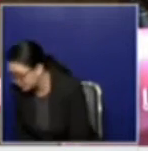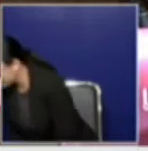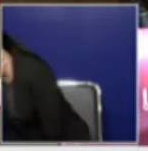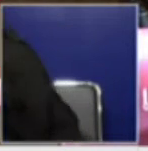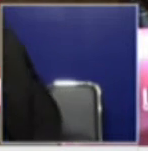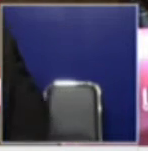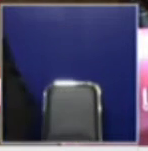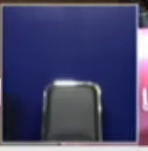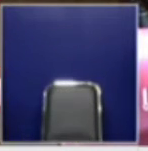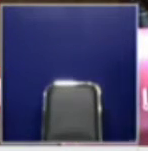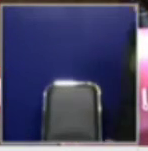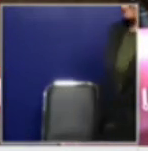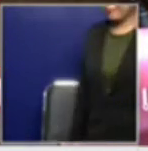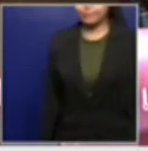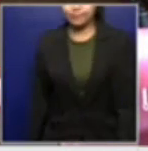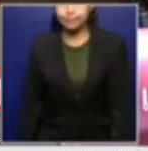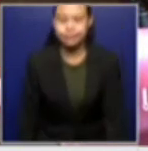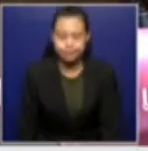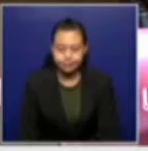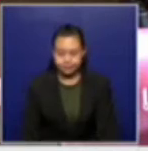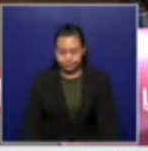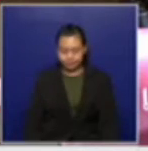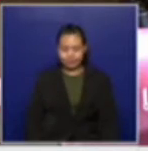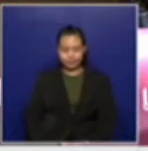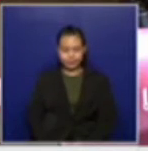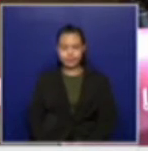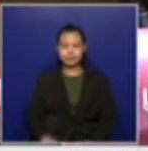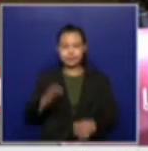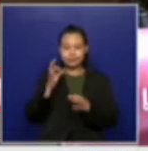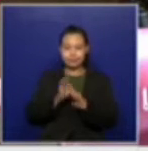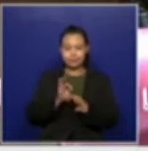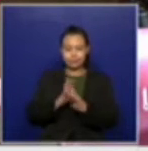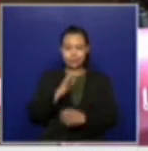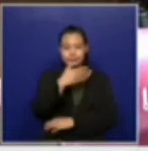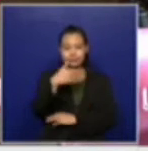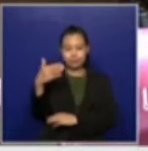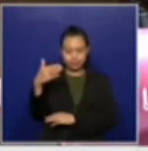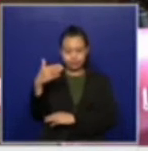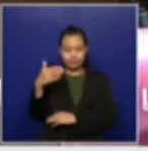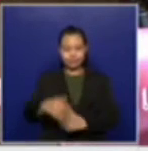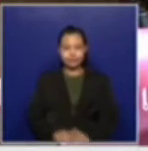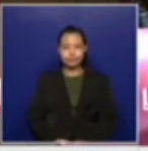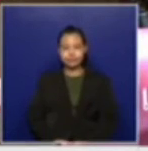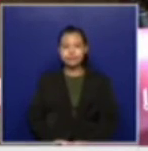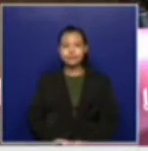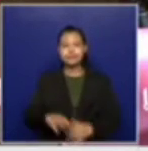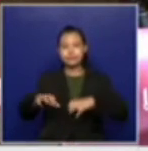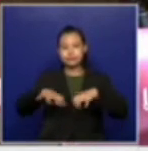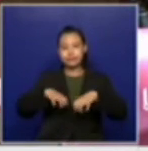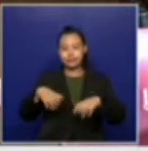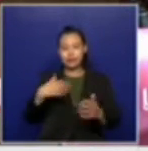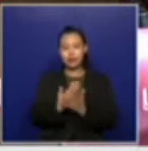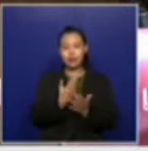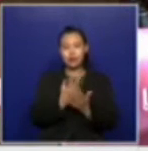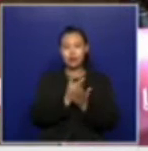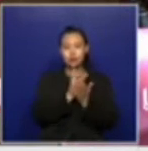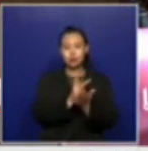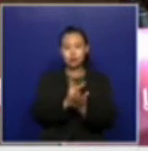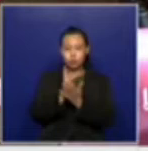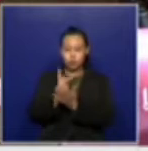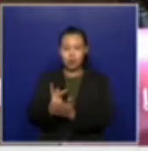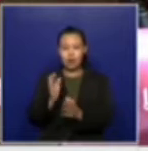ประสงค์ให้ธนาคารแห่งประเทศไทยเป็นหน่วยงานกลางในการจัดสภาพคล่องปล่อยเงินกู้ผ่านสถาบัน